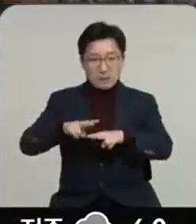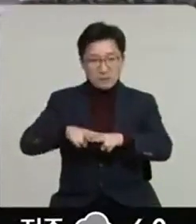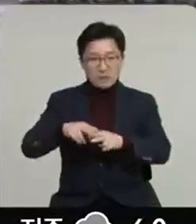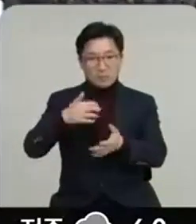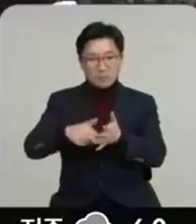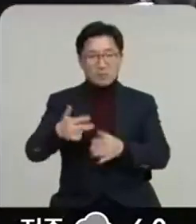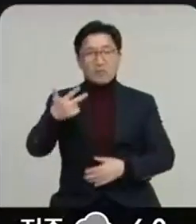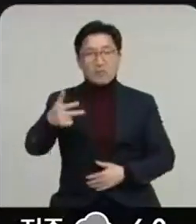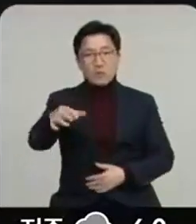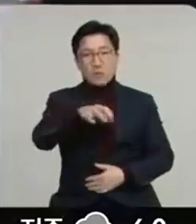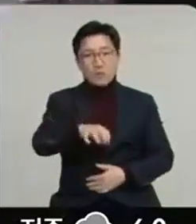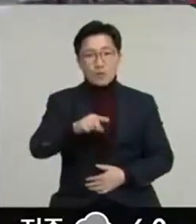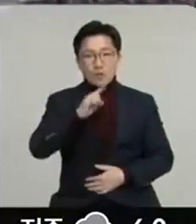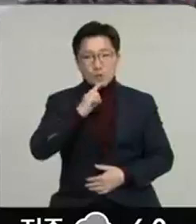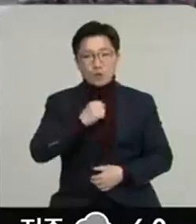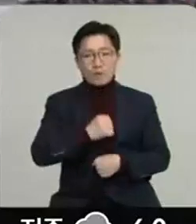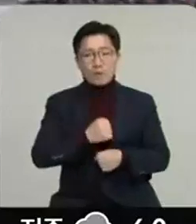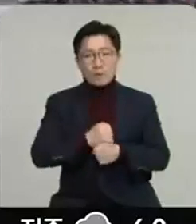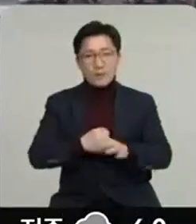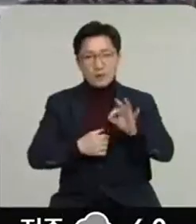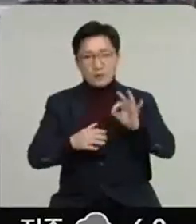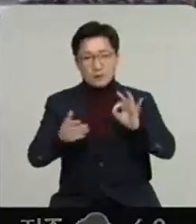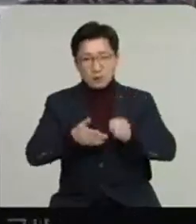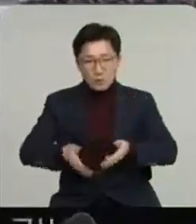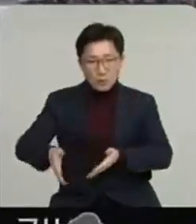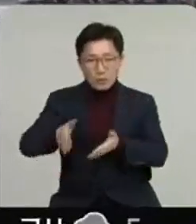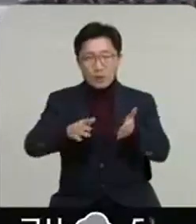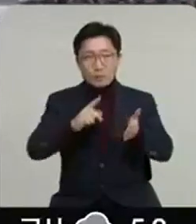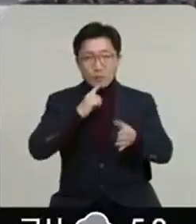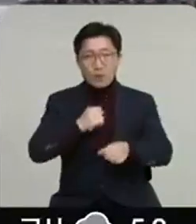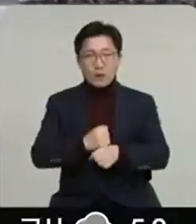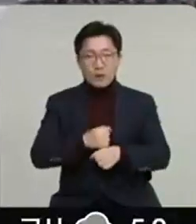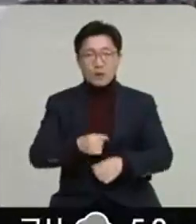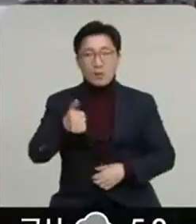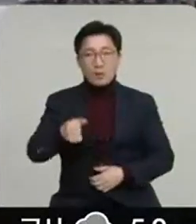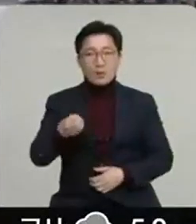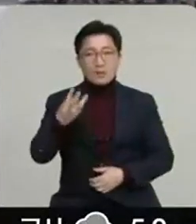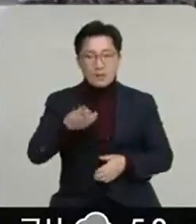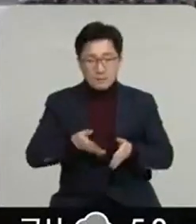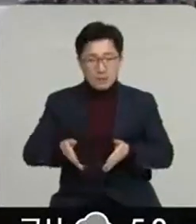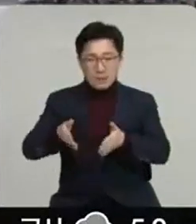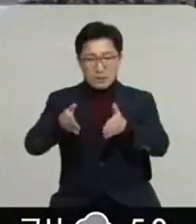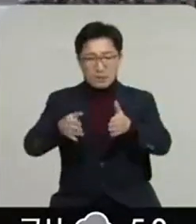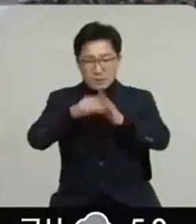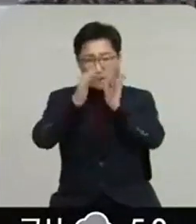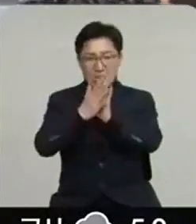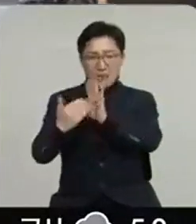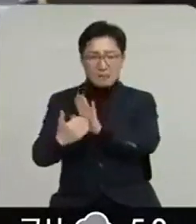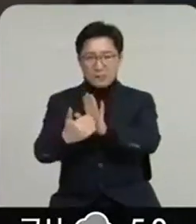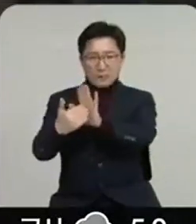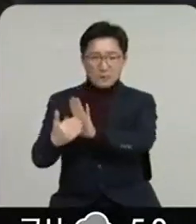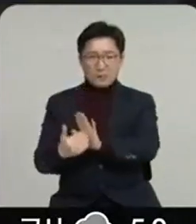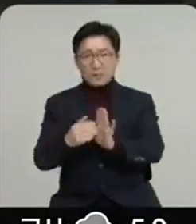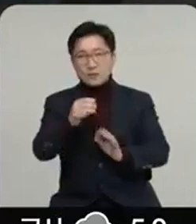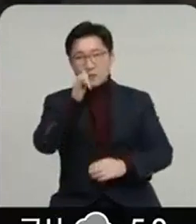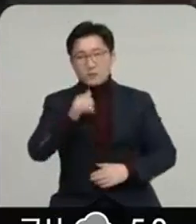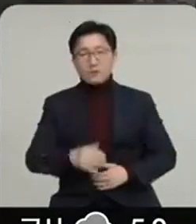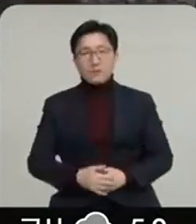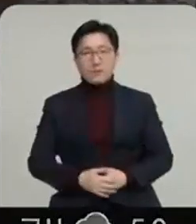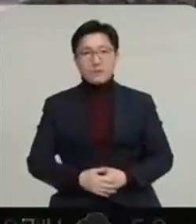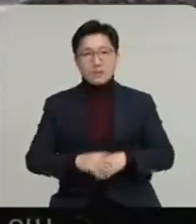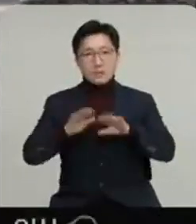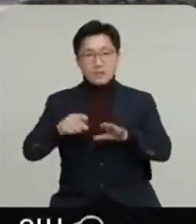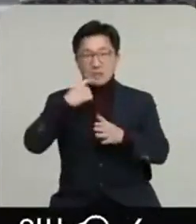7개 지역 또 10곳 도로 53km 구간이 지금 통제되고 있습니다. 이미 많은